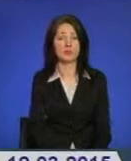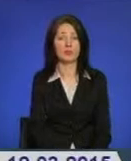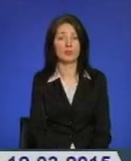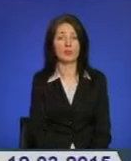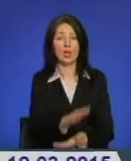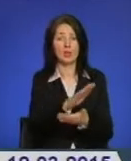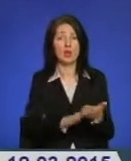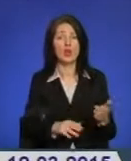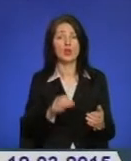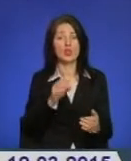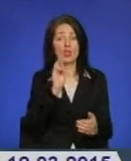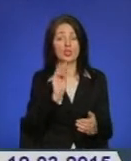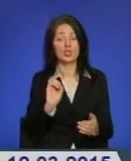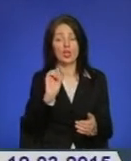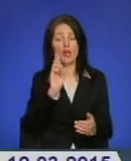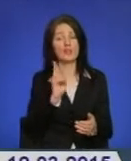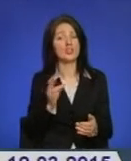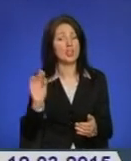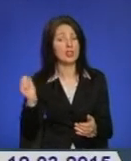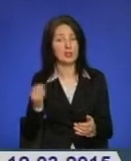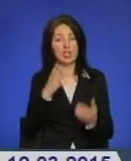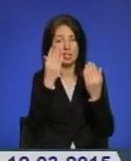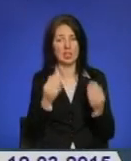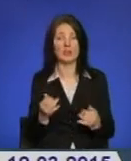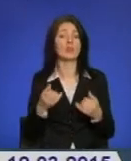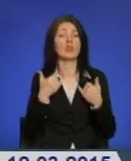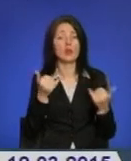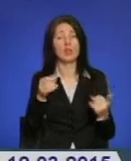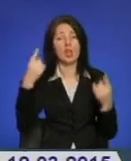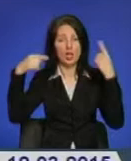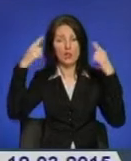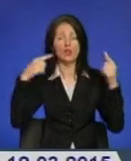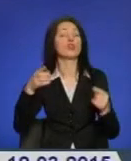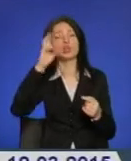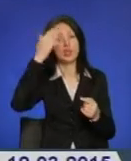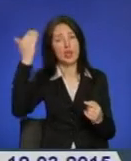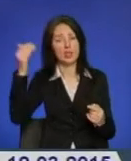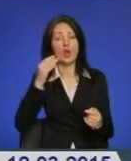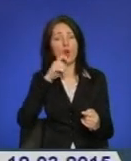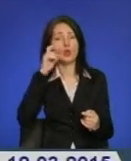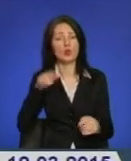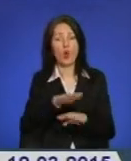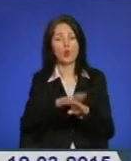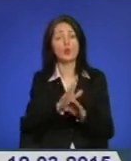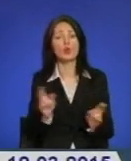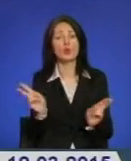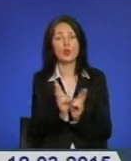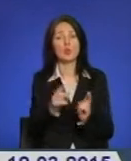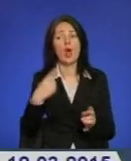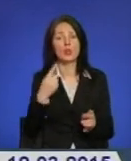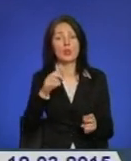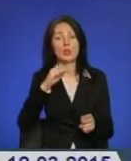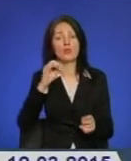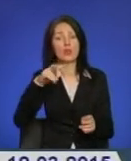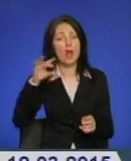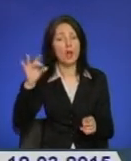тривають Шевченківські дні шанувальники творчості генів українського народу Тараса Шевченка зібралися в обласній філармонії побували на урочистостях